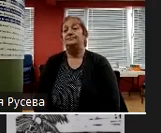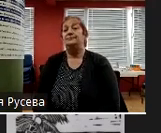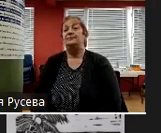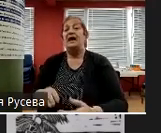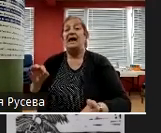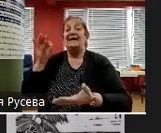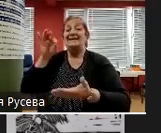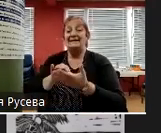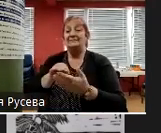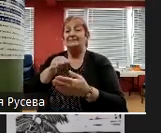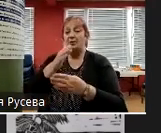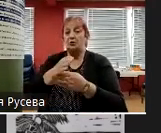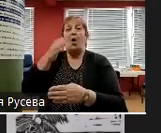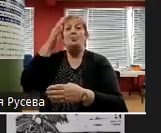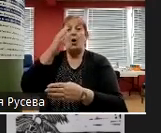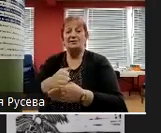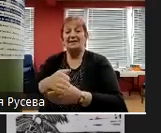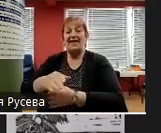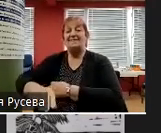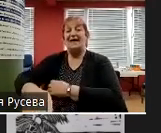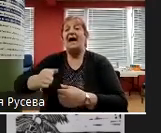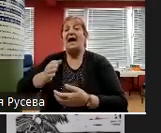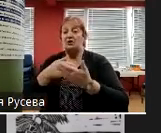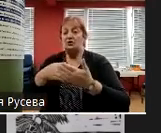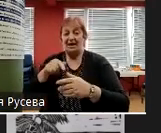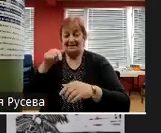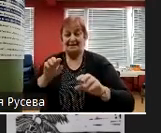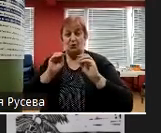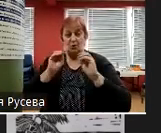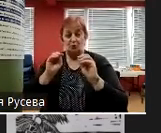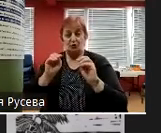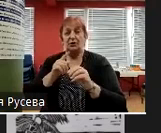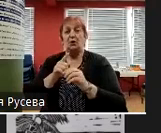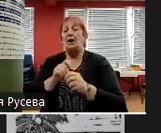Стигнахме до последната част днес на обучението, която